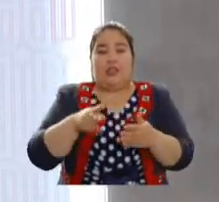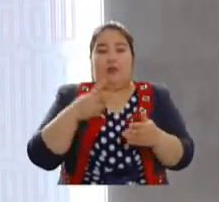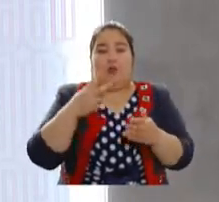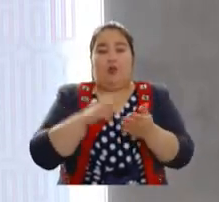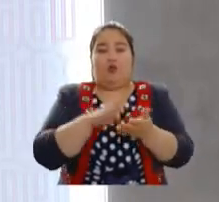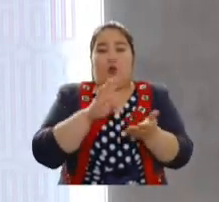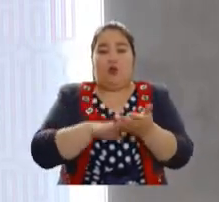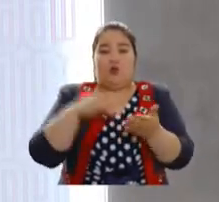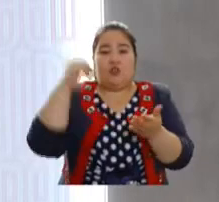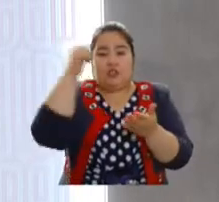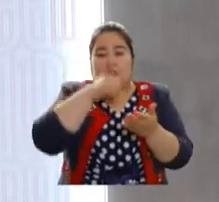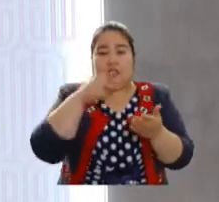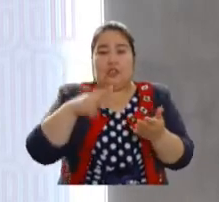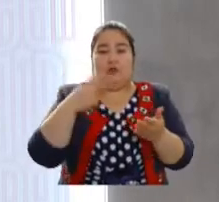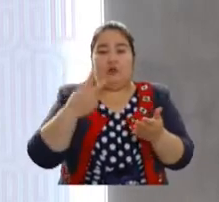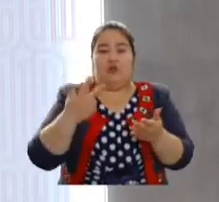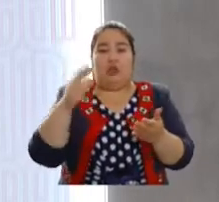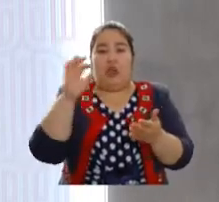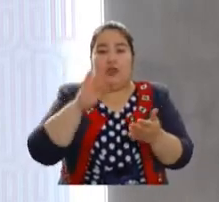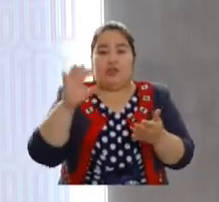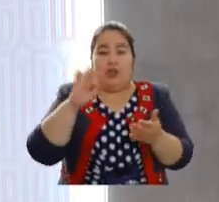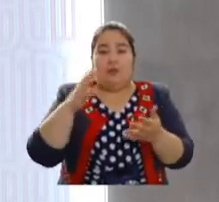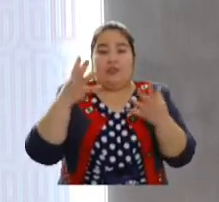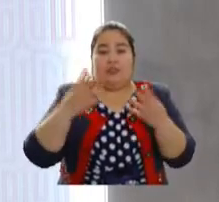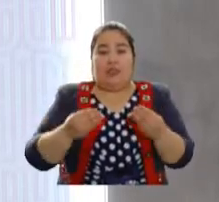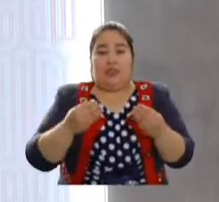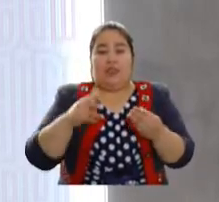2019 yil 23 oktyabrdagi